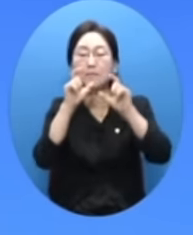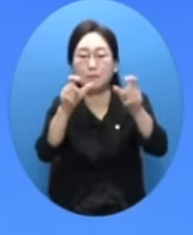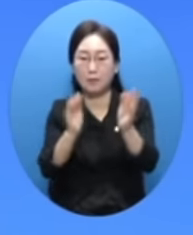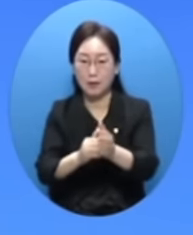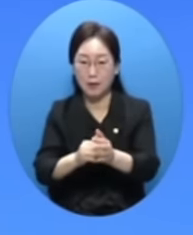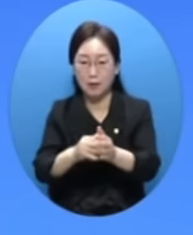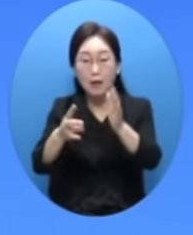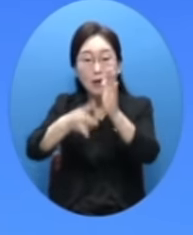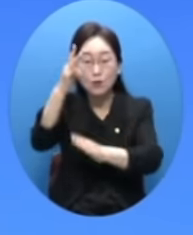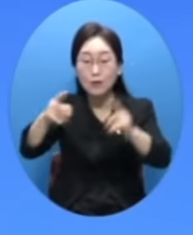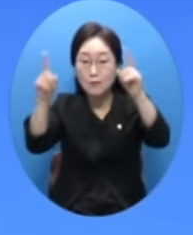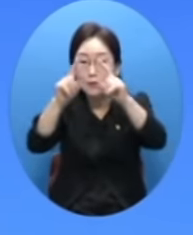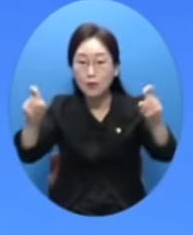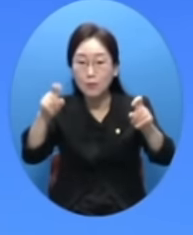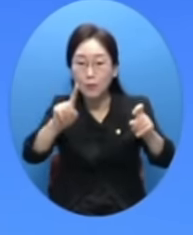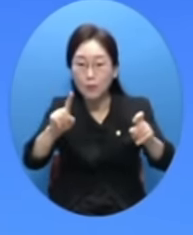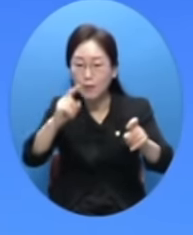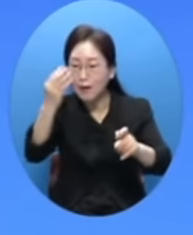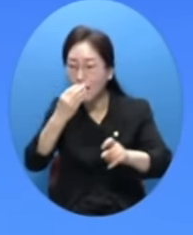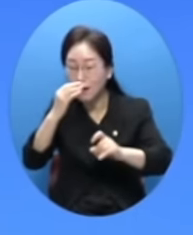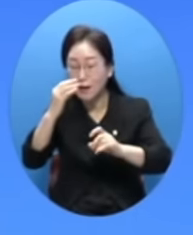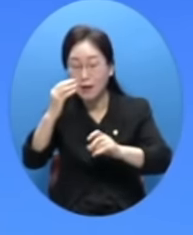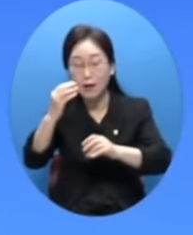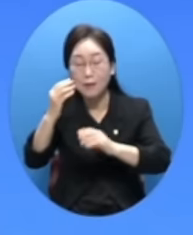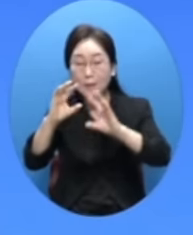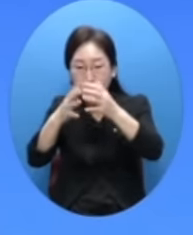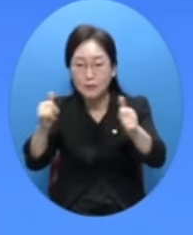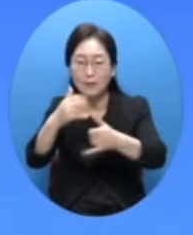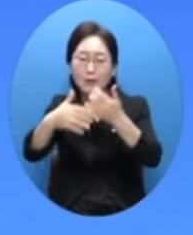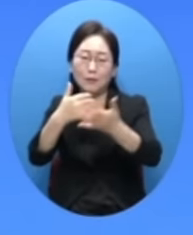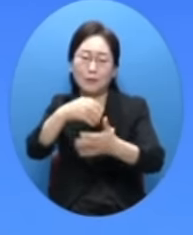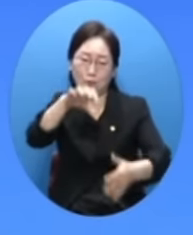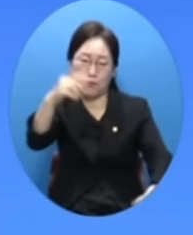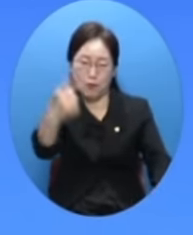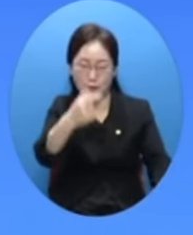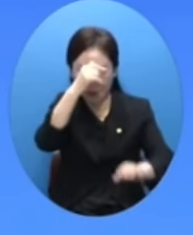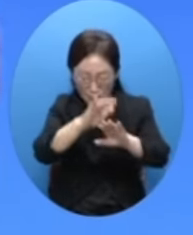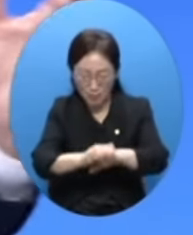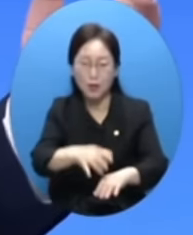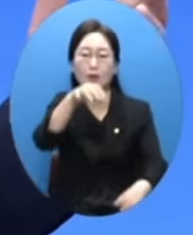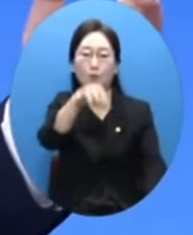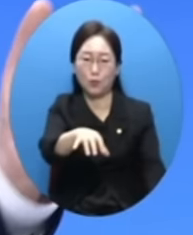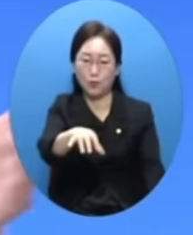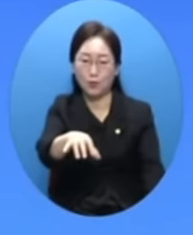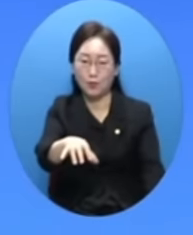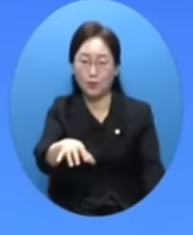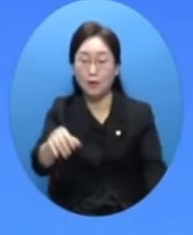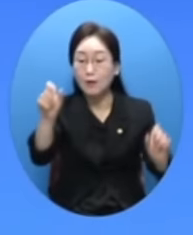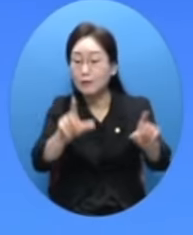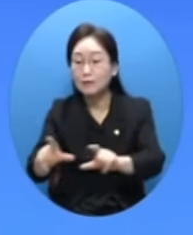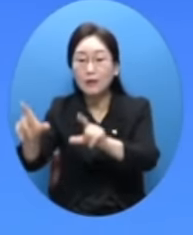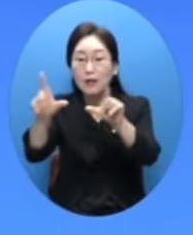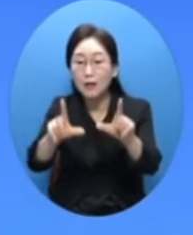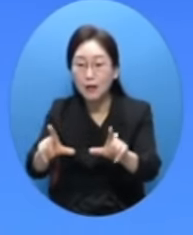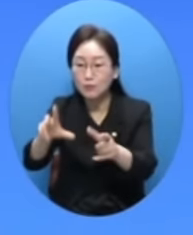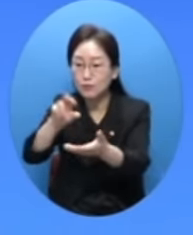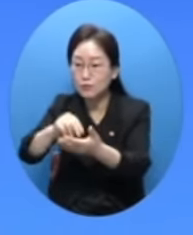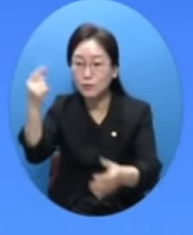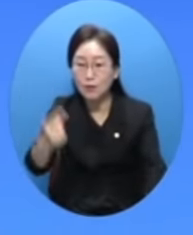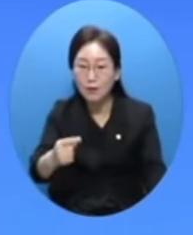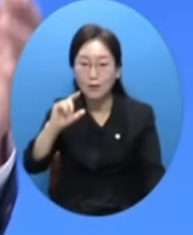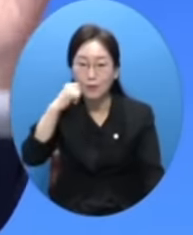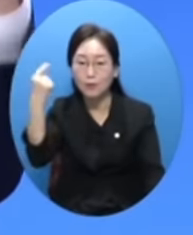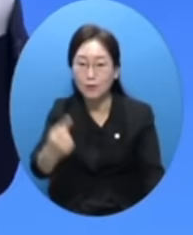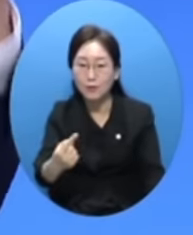성은 이스라엘 백성들이 하나님께 예배드리는 장소입니다. 그런데 우리 삶에 문제가 다가와서 어려움이